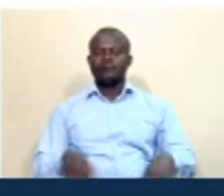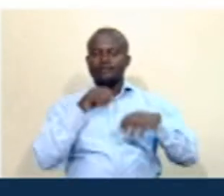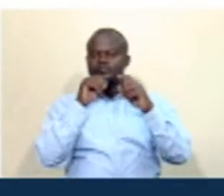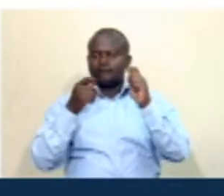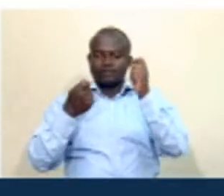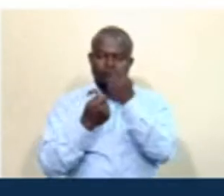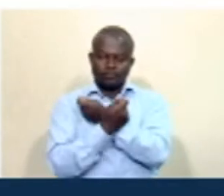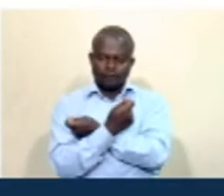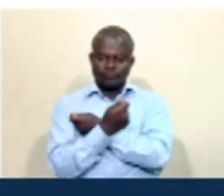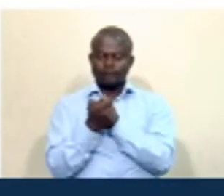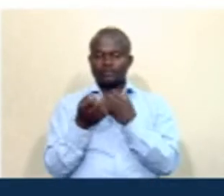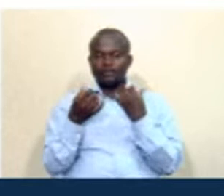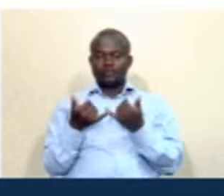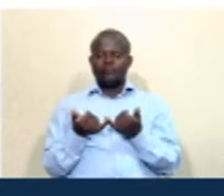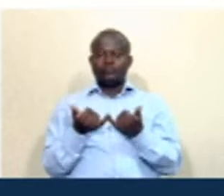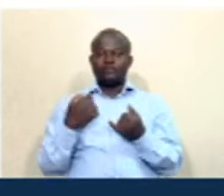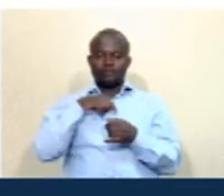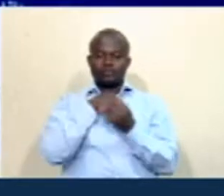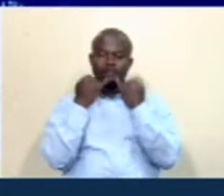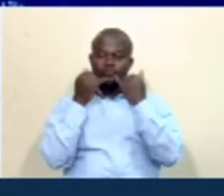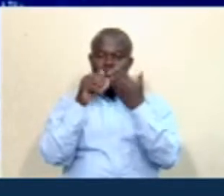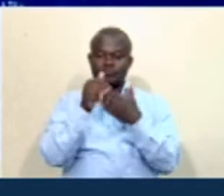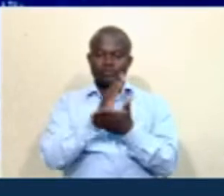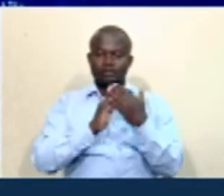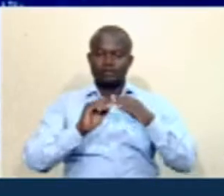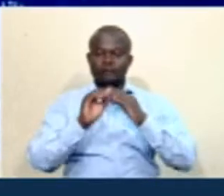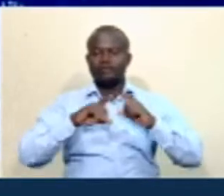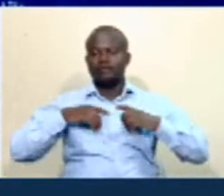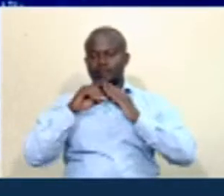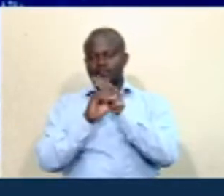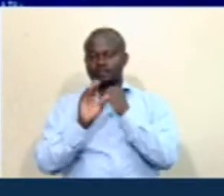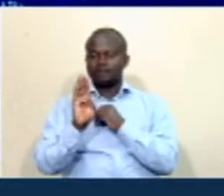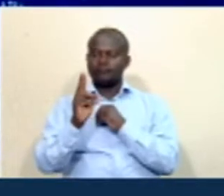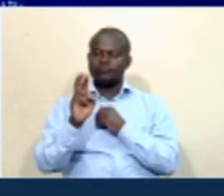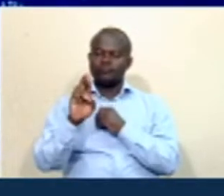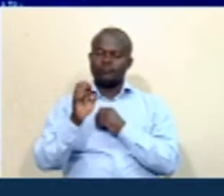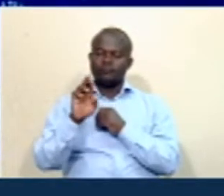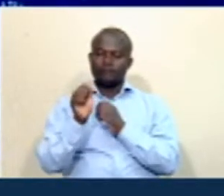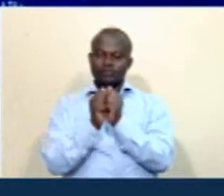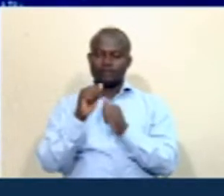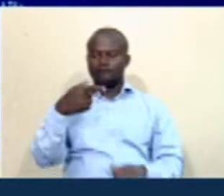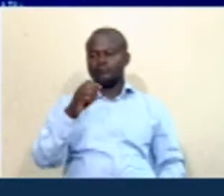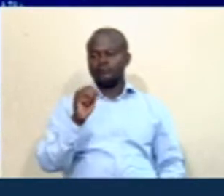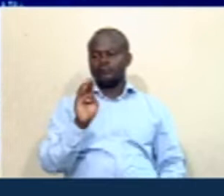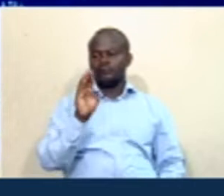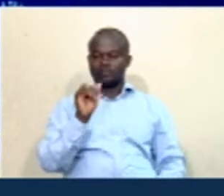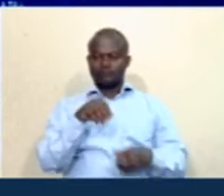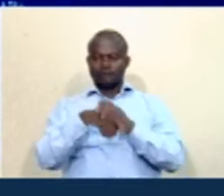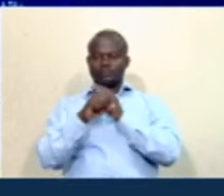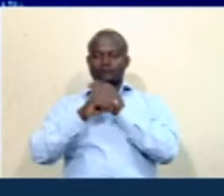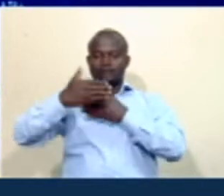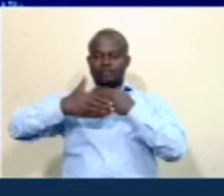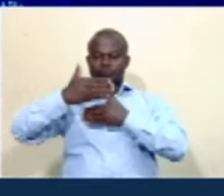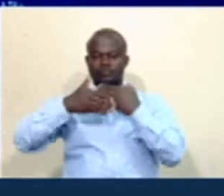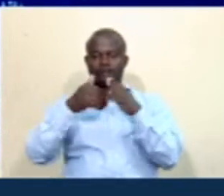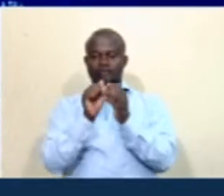Ntiturahindura ingingo, ahubwo reka tubabwire ko bamwe mu batuye mu turere twa Burera ndetse na Gicumbi mu mirenge ihana imbibi